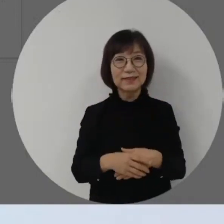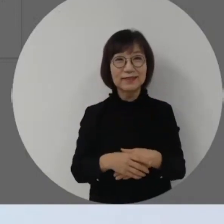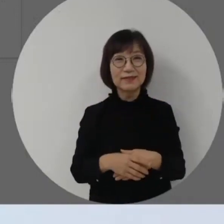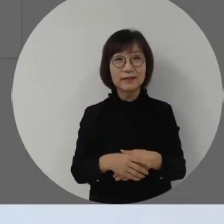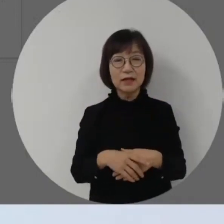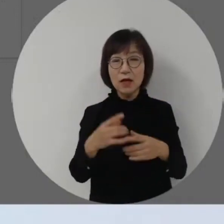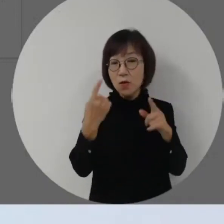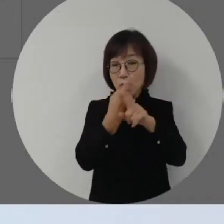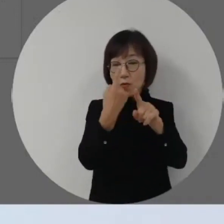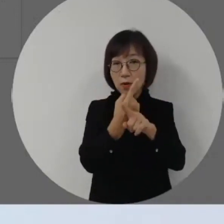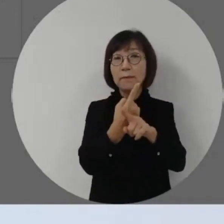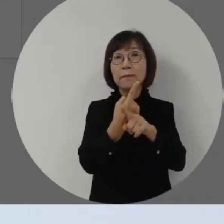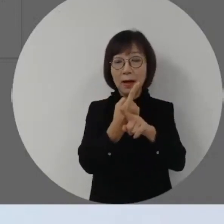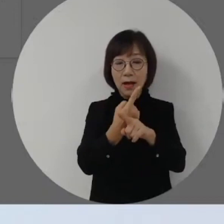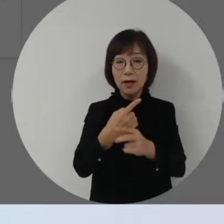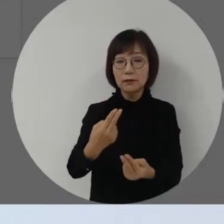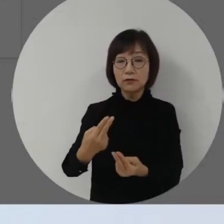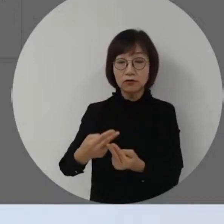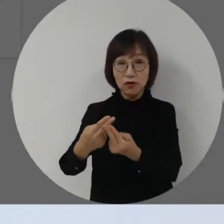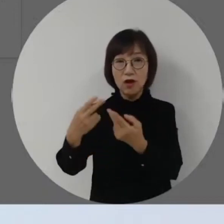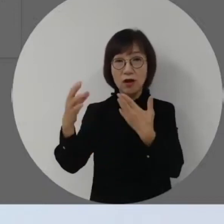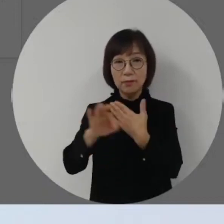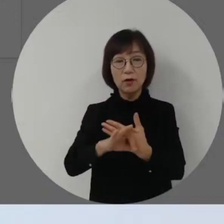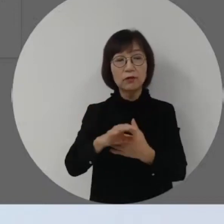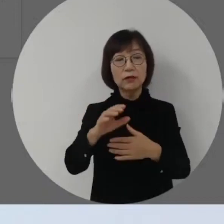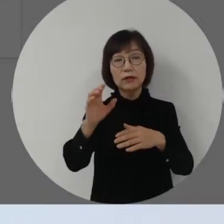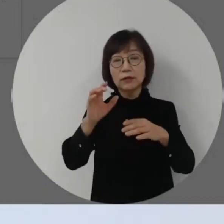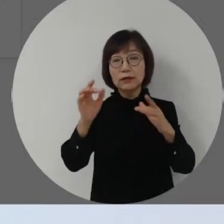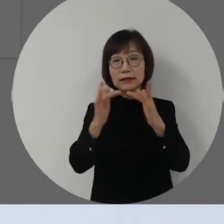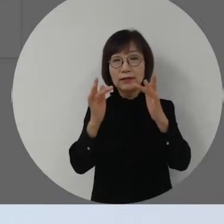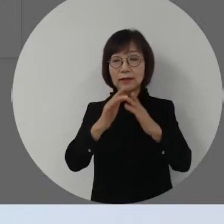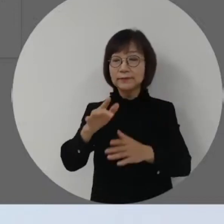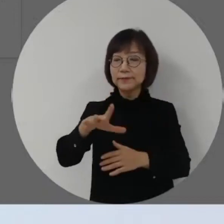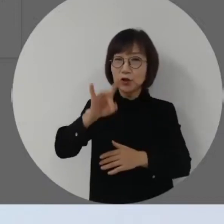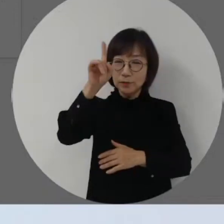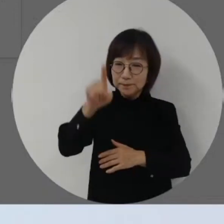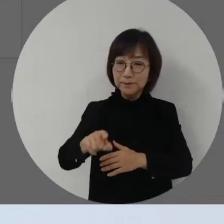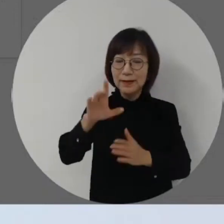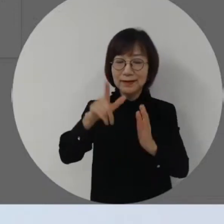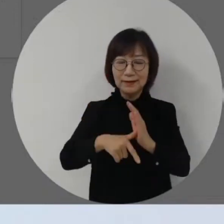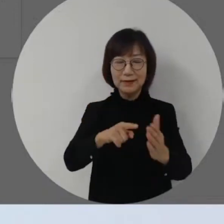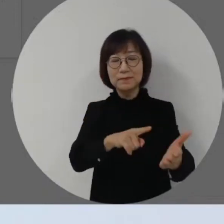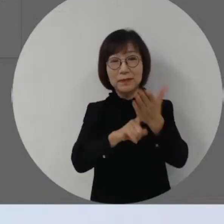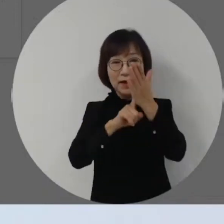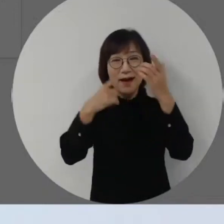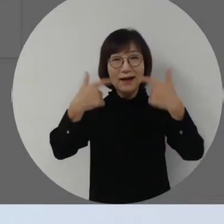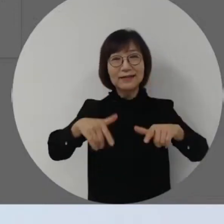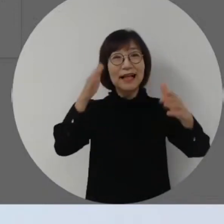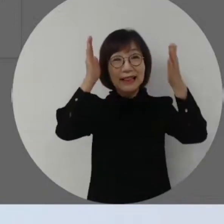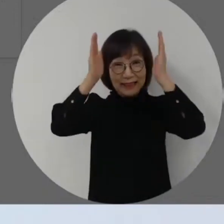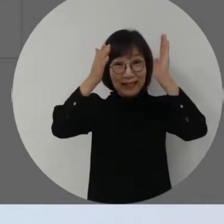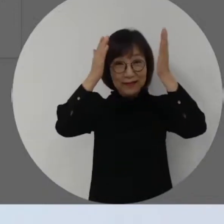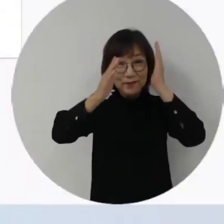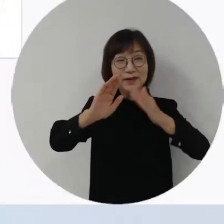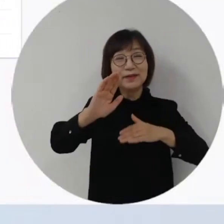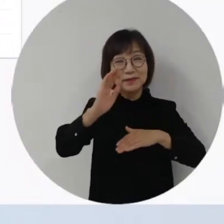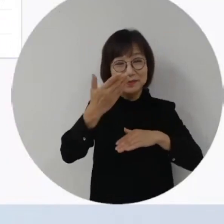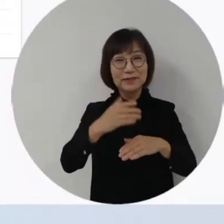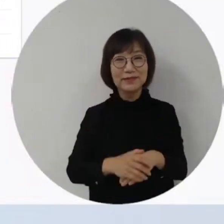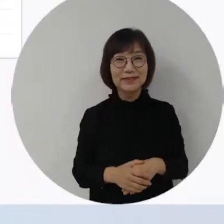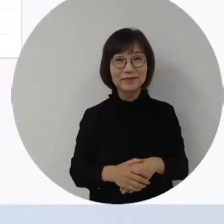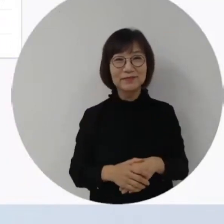다음 취소해 줍니다. 나는요